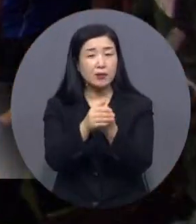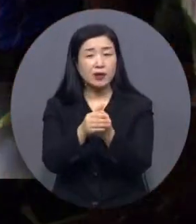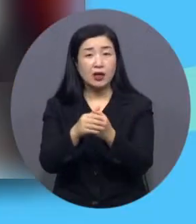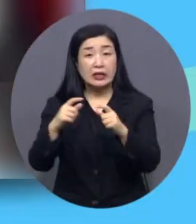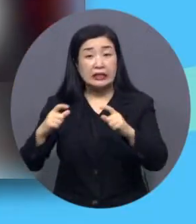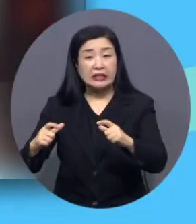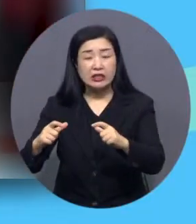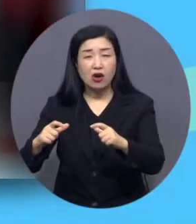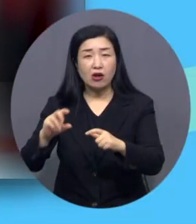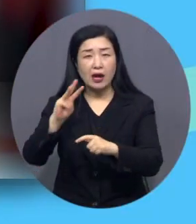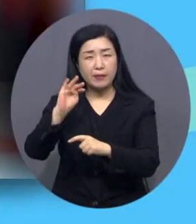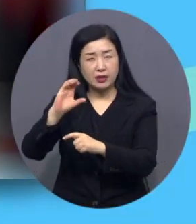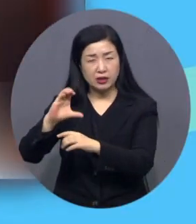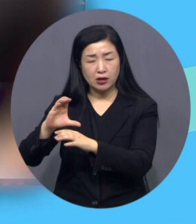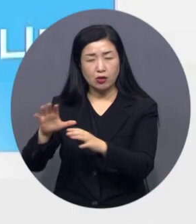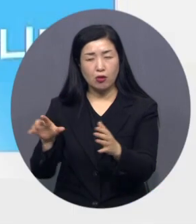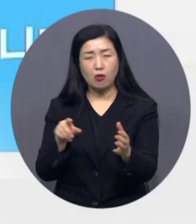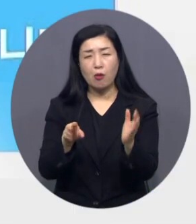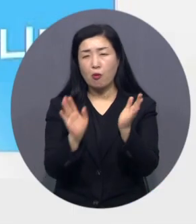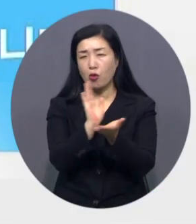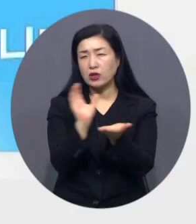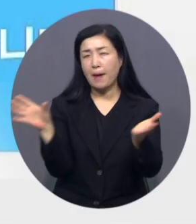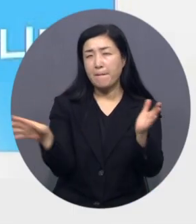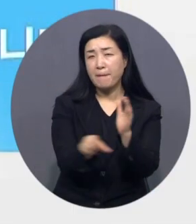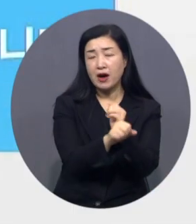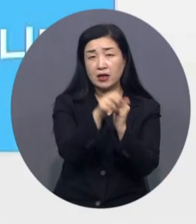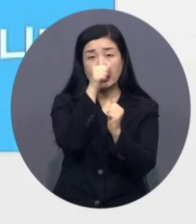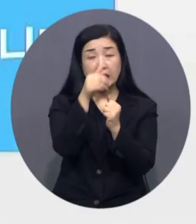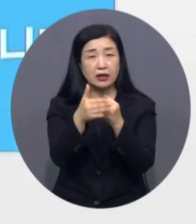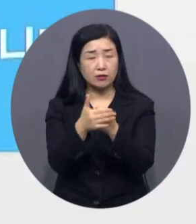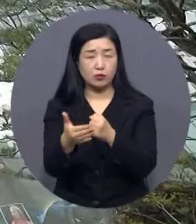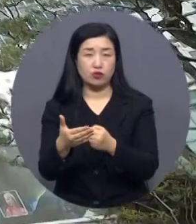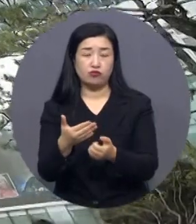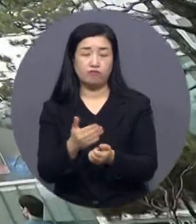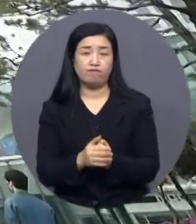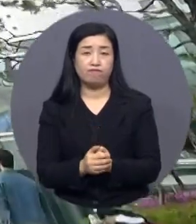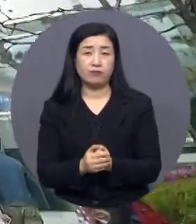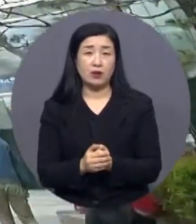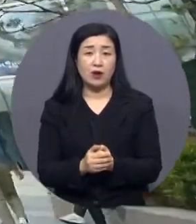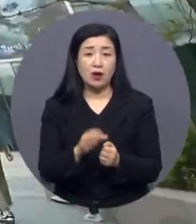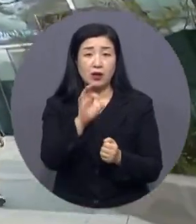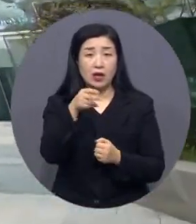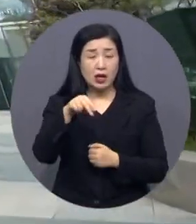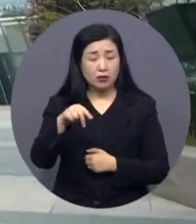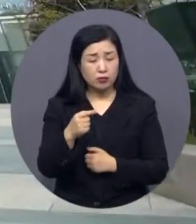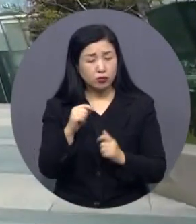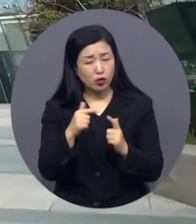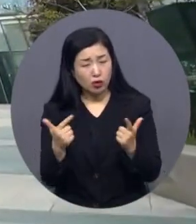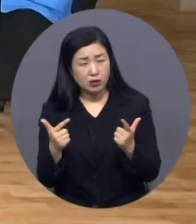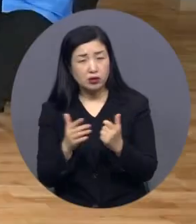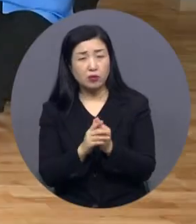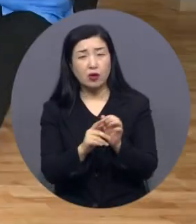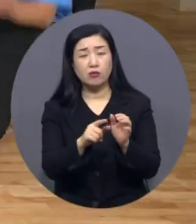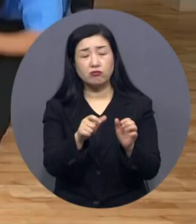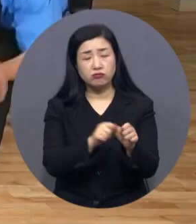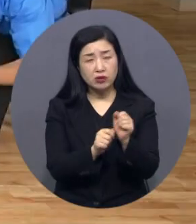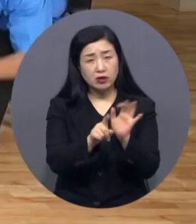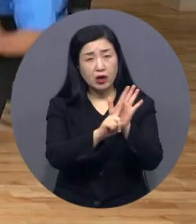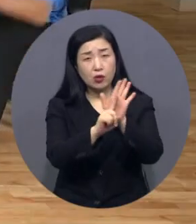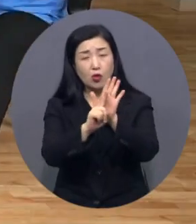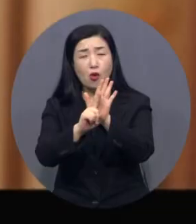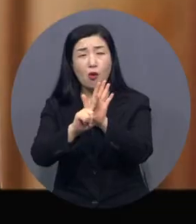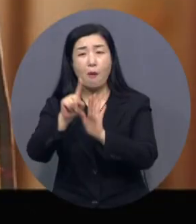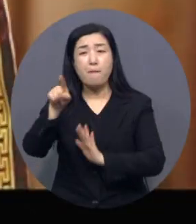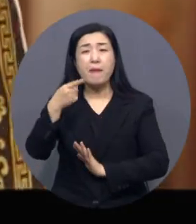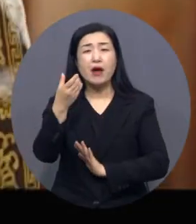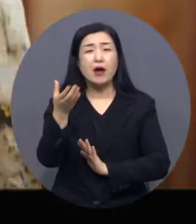광고 물량이 본사로 흡수된 때문으로 분석됩니다. 특히 예능과 드라마에서 등장하는 간접 광고는 해마다 100억